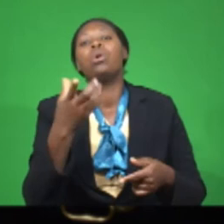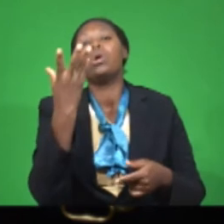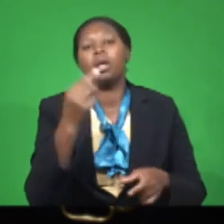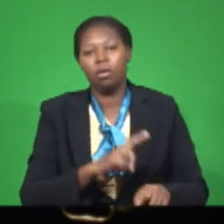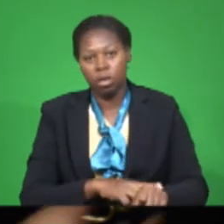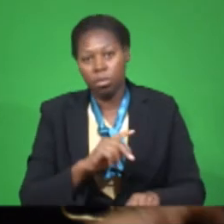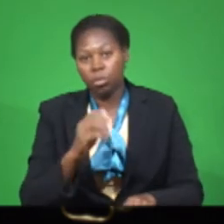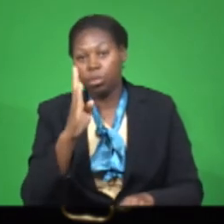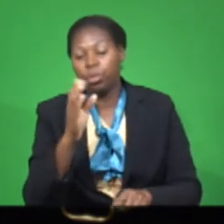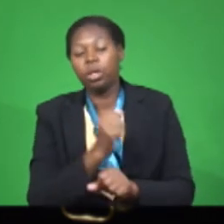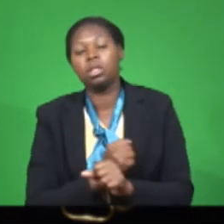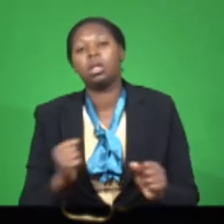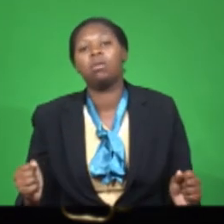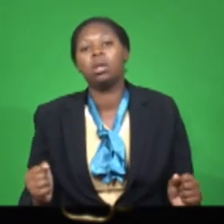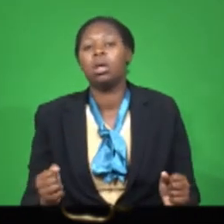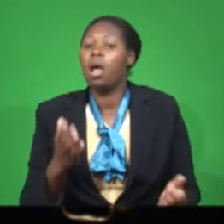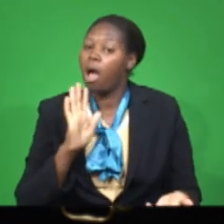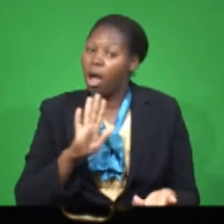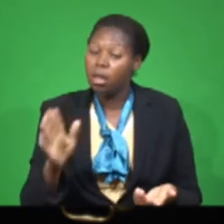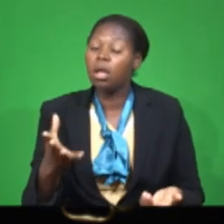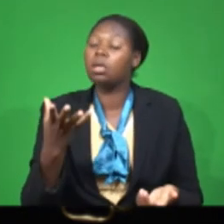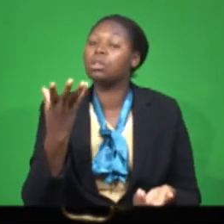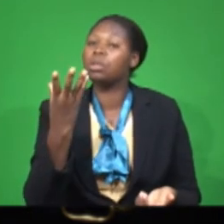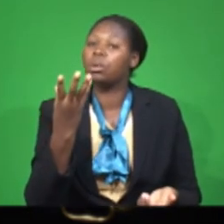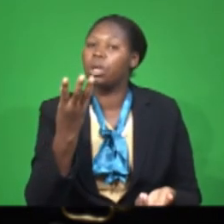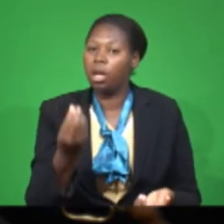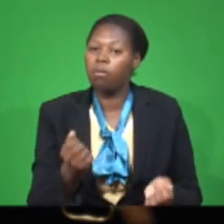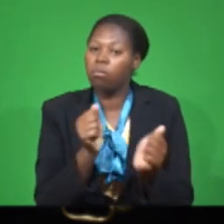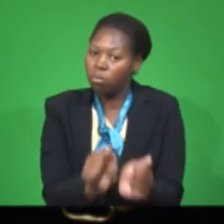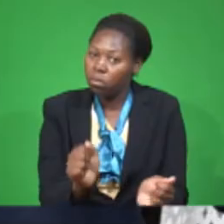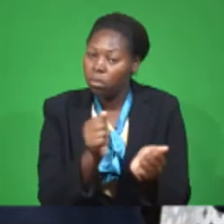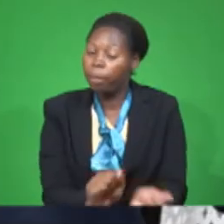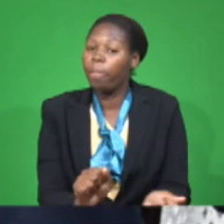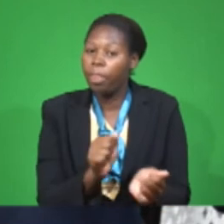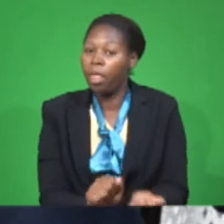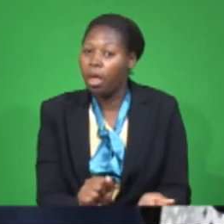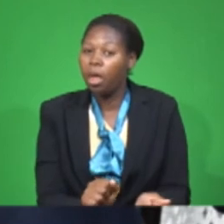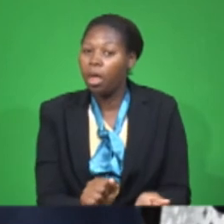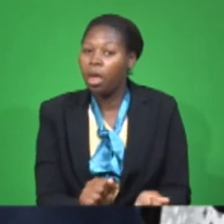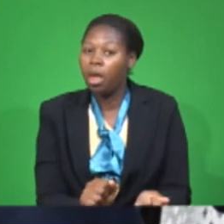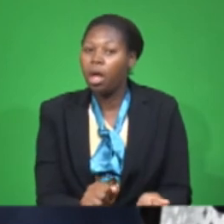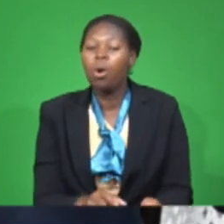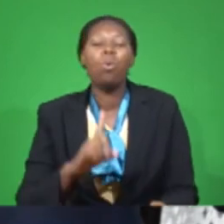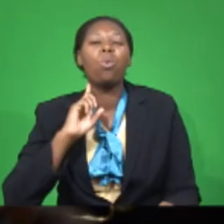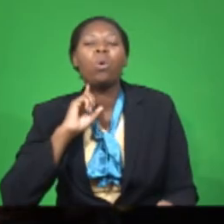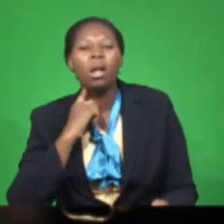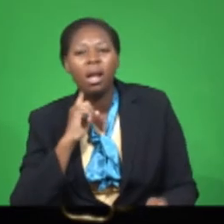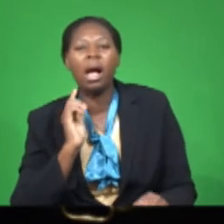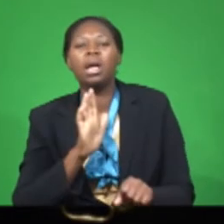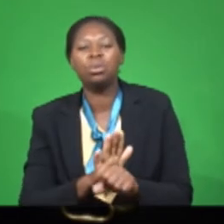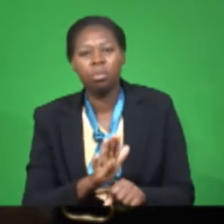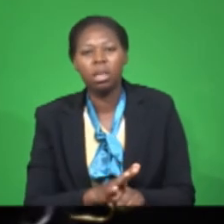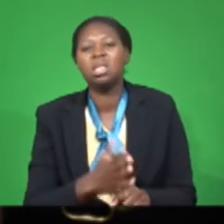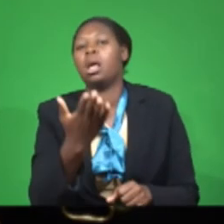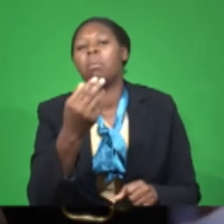Kwaitawo vamwe vana Simoni n'anga. Unoziva kuti kune vamwe vahupi. Vanonyebera vanhu vachikuruka vanhu vaya nembudzi vaya neuko. Munyama wavina